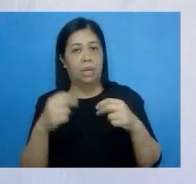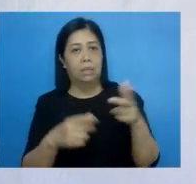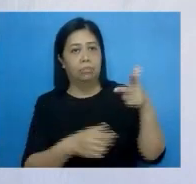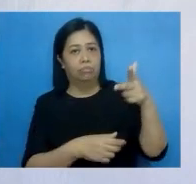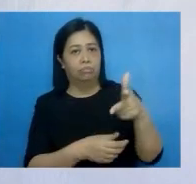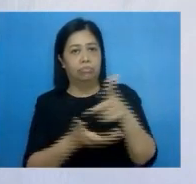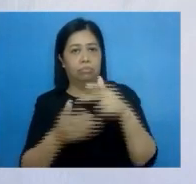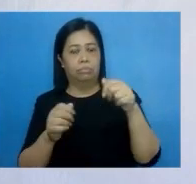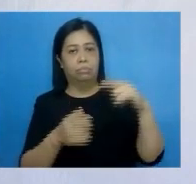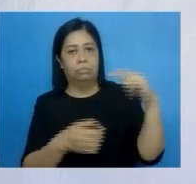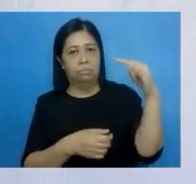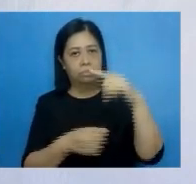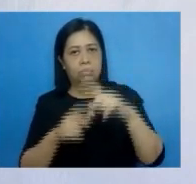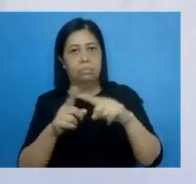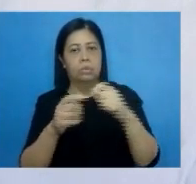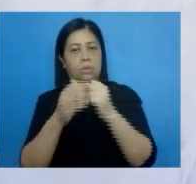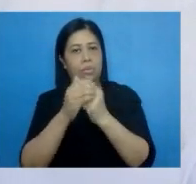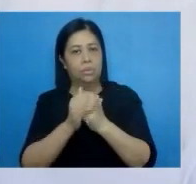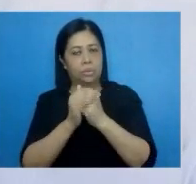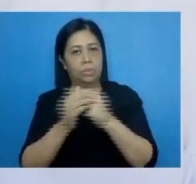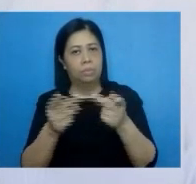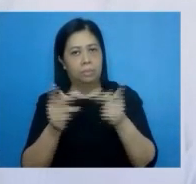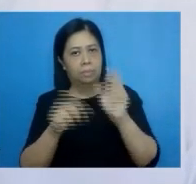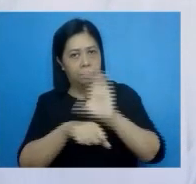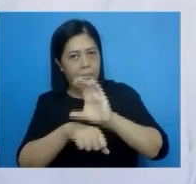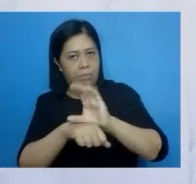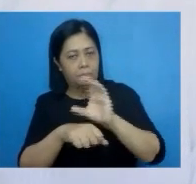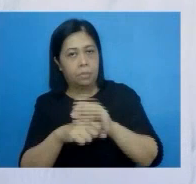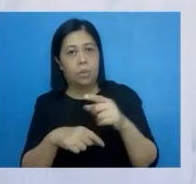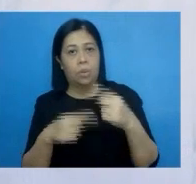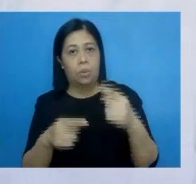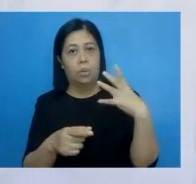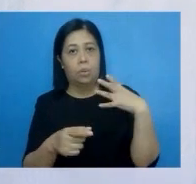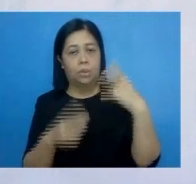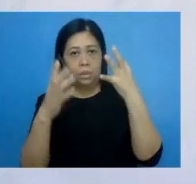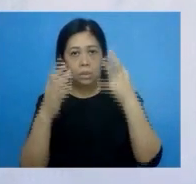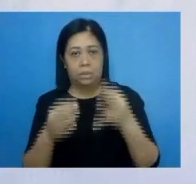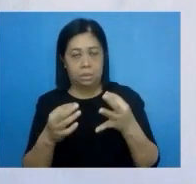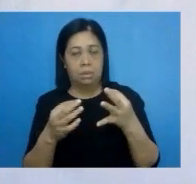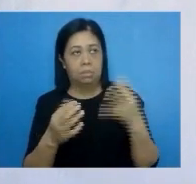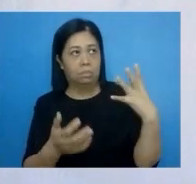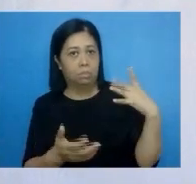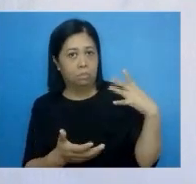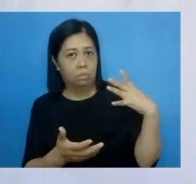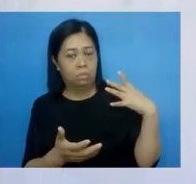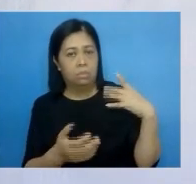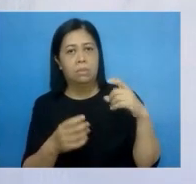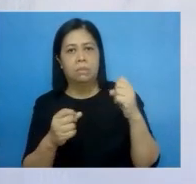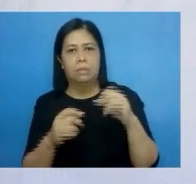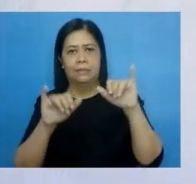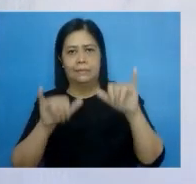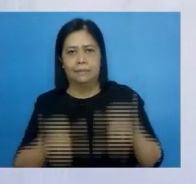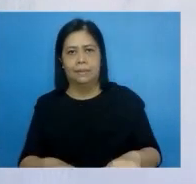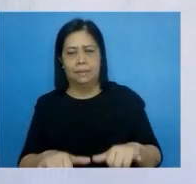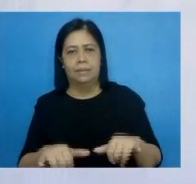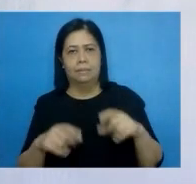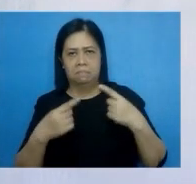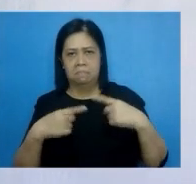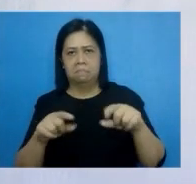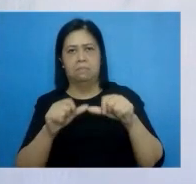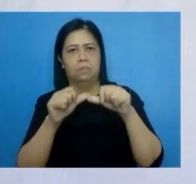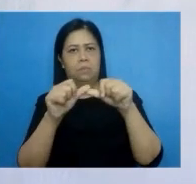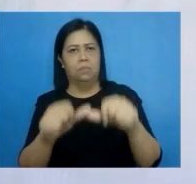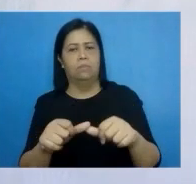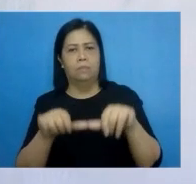mga lugar ng pagsamba. At habang hinihintay ang desisyon ng Pangulo sa rekomendasyong ito, mananatili raw na epektibo ang